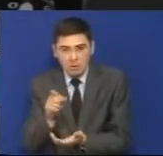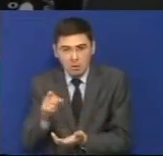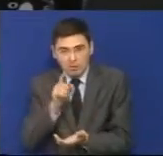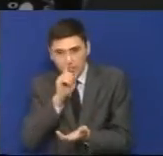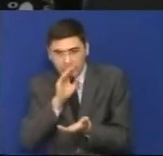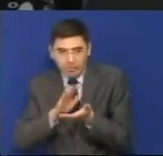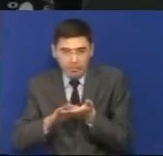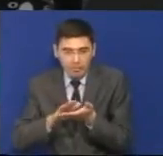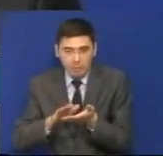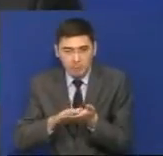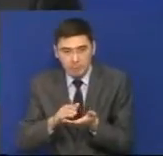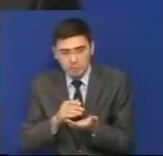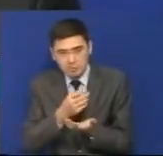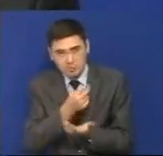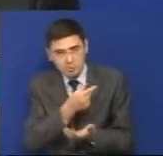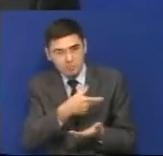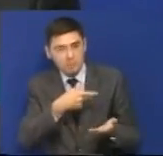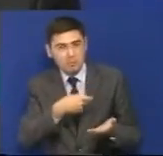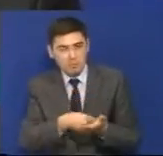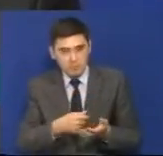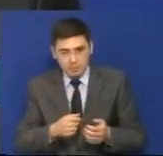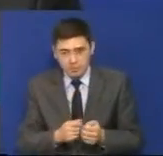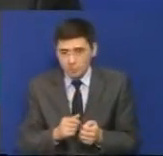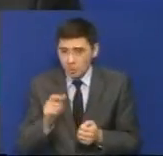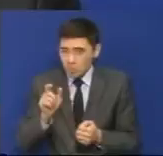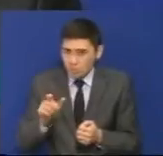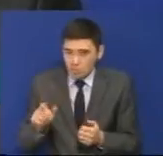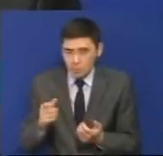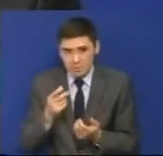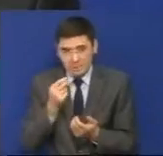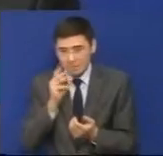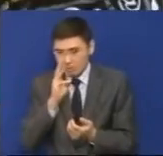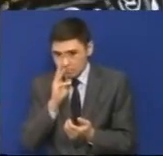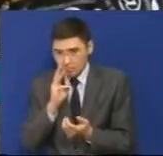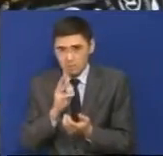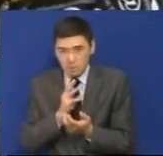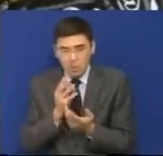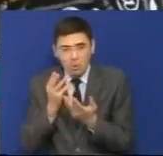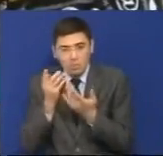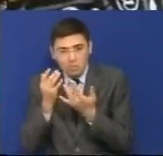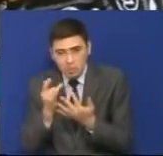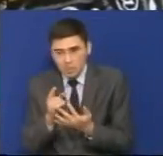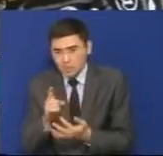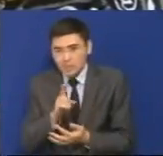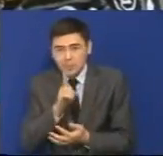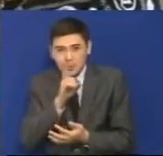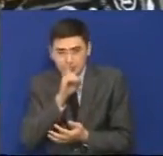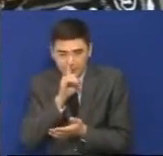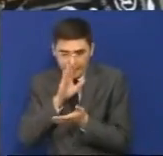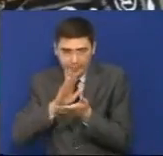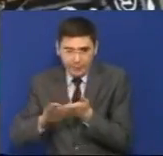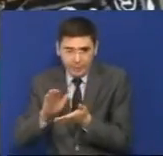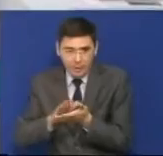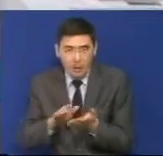айтуынша, адамдар әлеуметтік төлем алу үшін өз табыстарын азайтып, түрлі қолықтарға барады. Осыған байланысты, қағаз